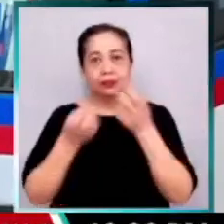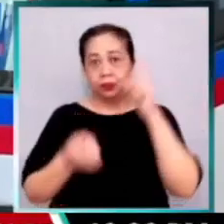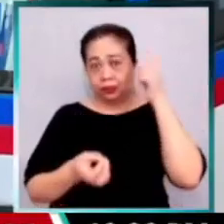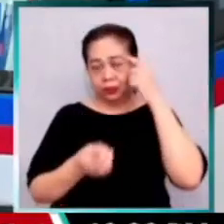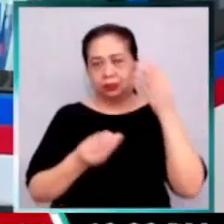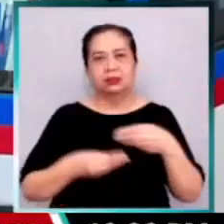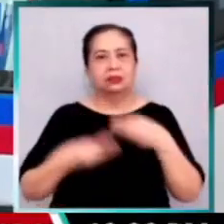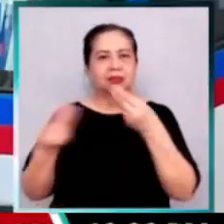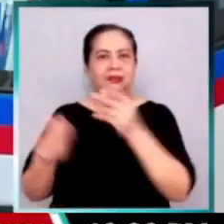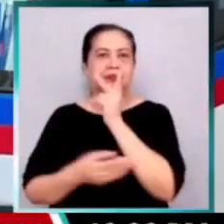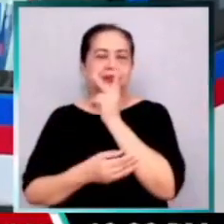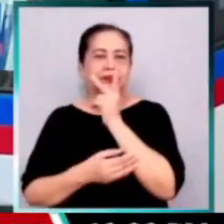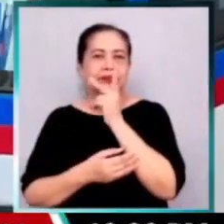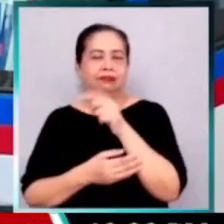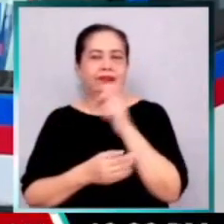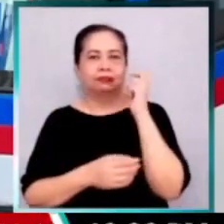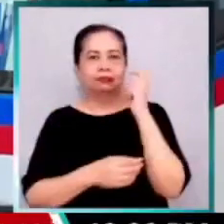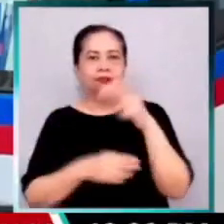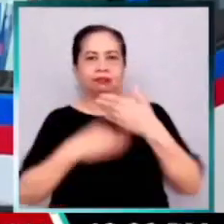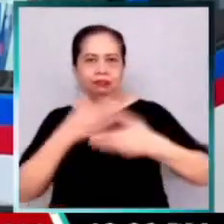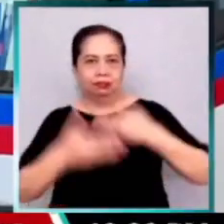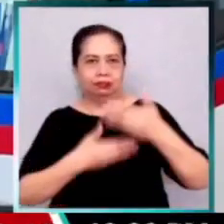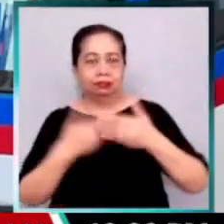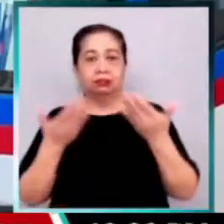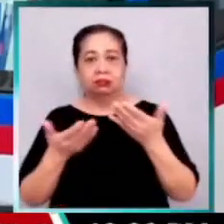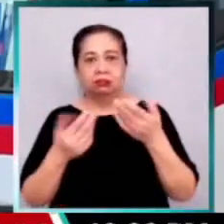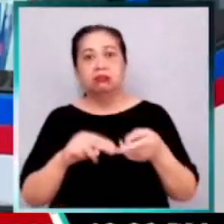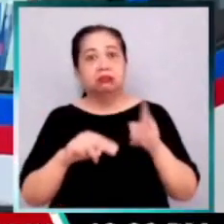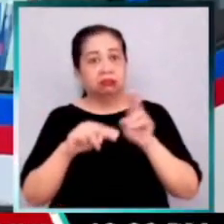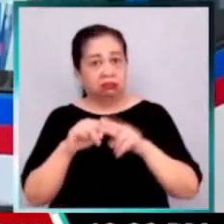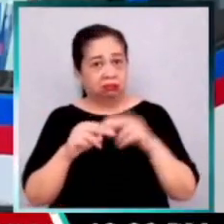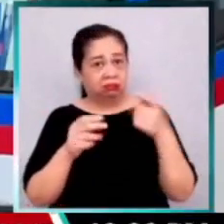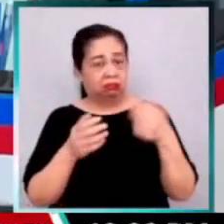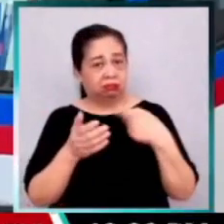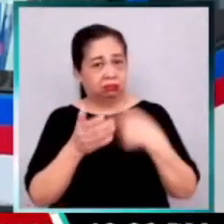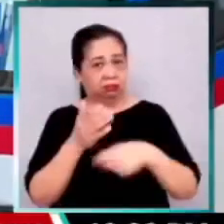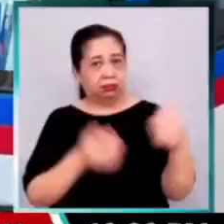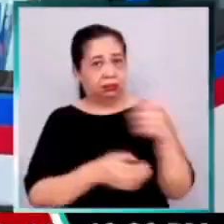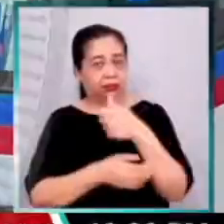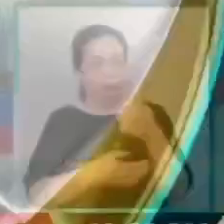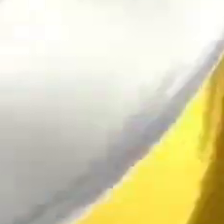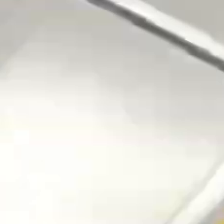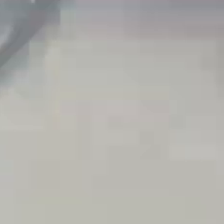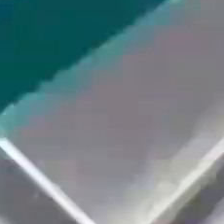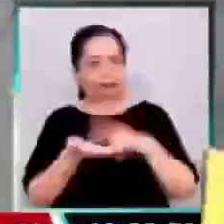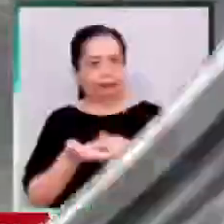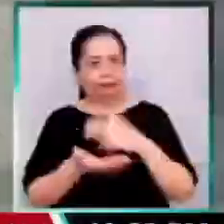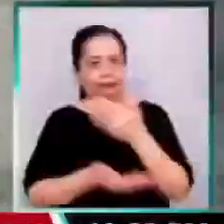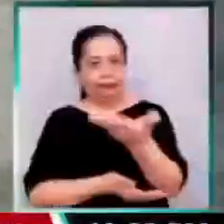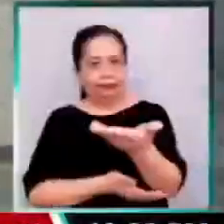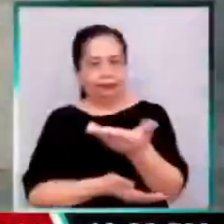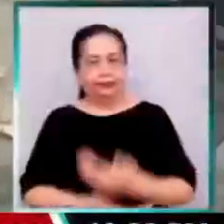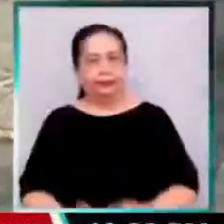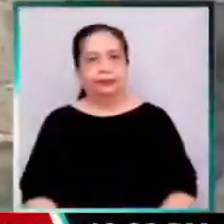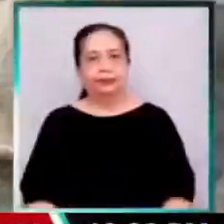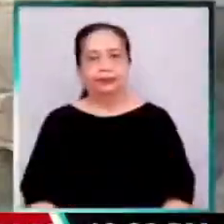dahil dyan, may posibilidad na tumaas ang pamasahe. Narito ang aking report.